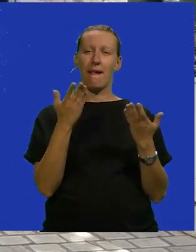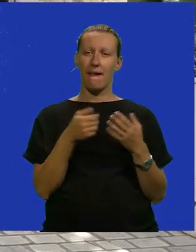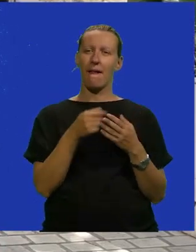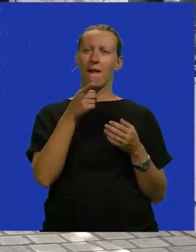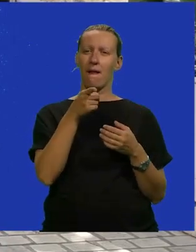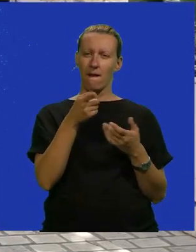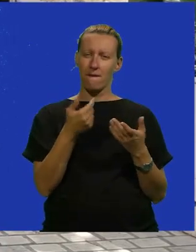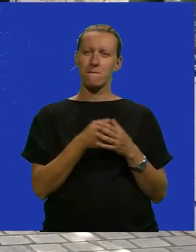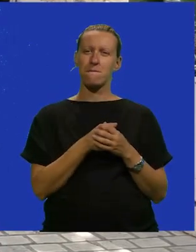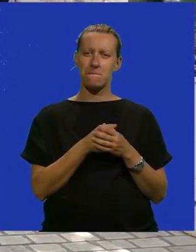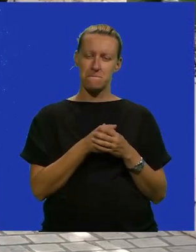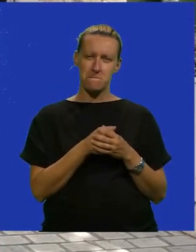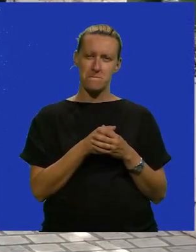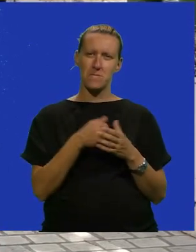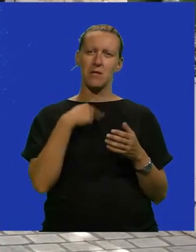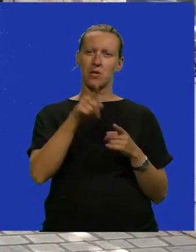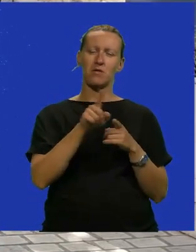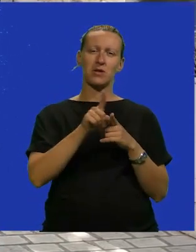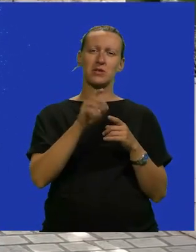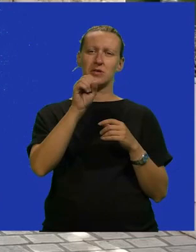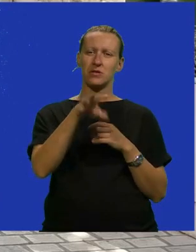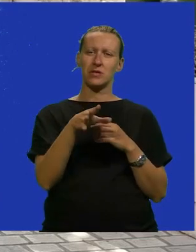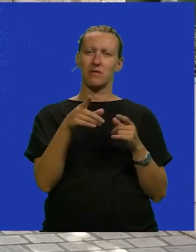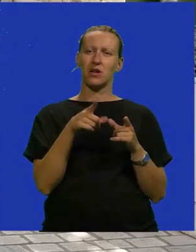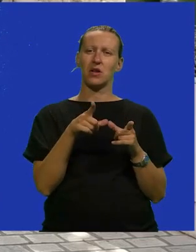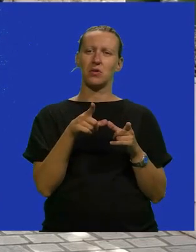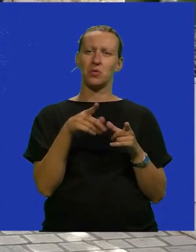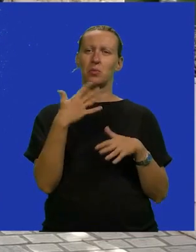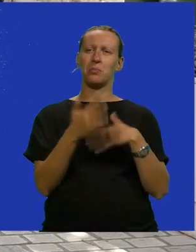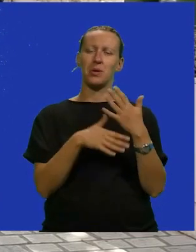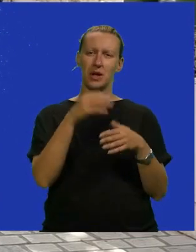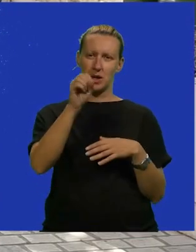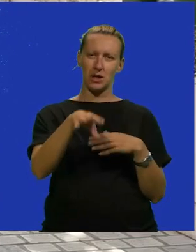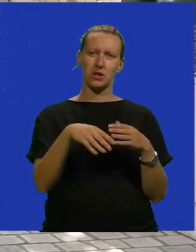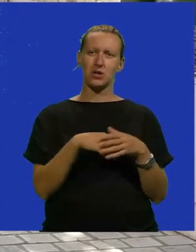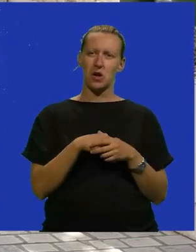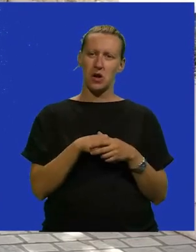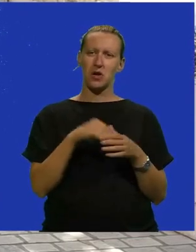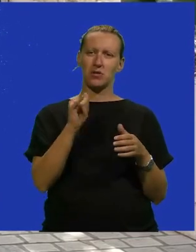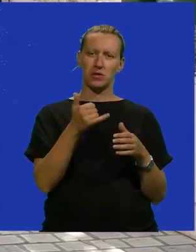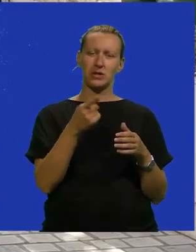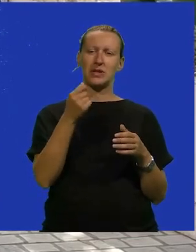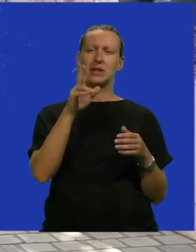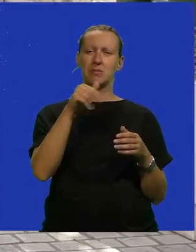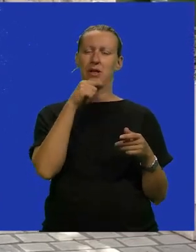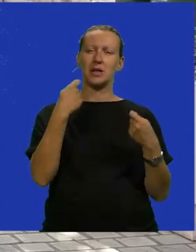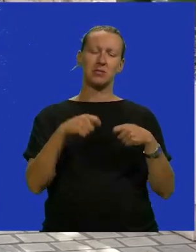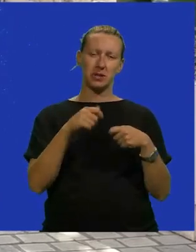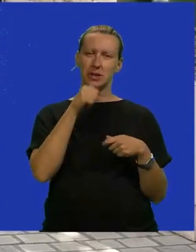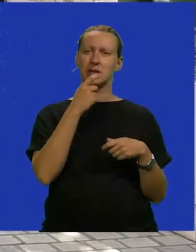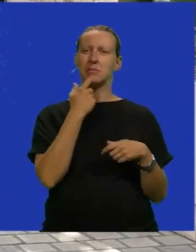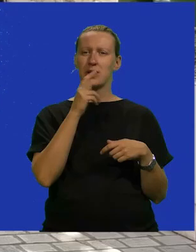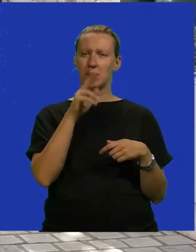A ovo, ja bi ovo isto metnula umiješani. Umiješani? Da. Jer ima i plastike